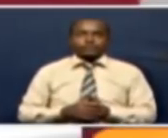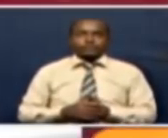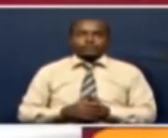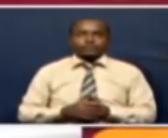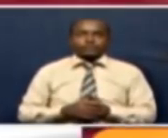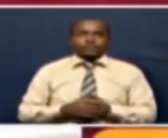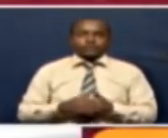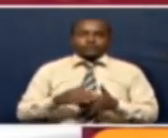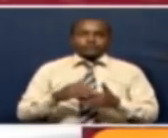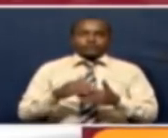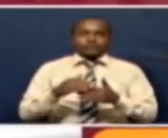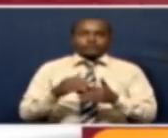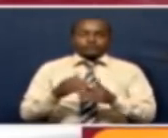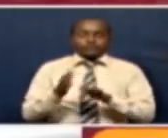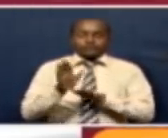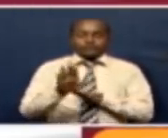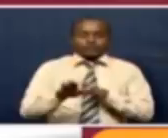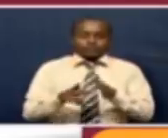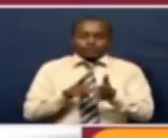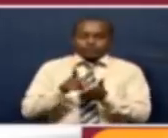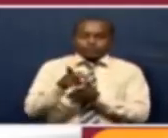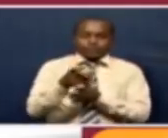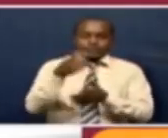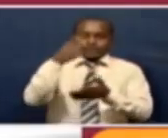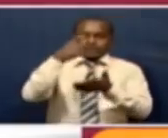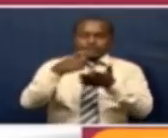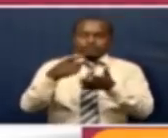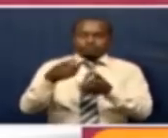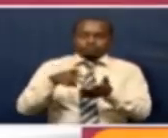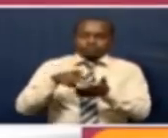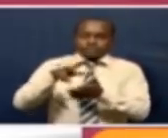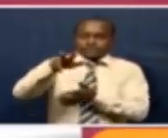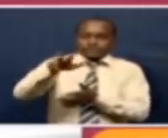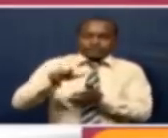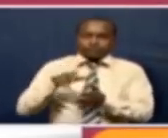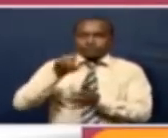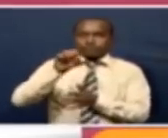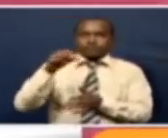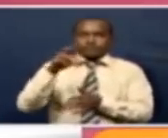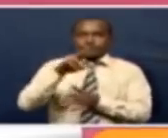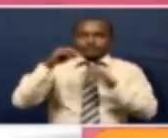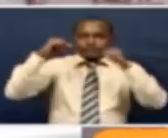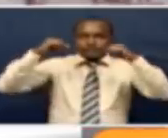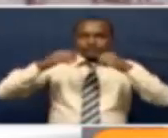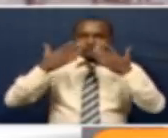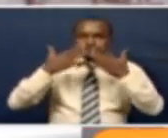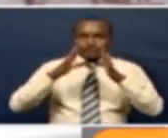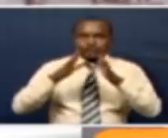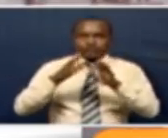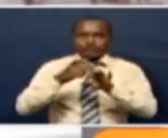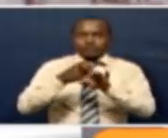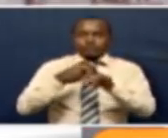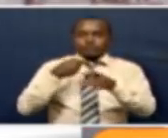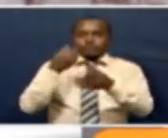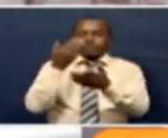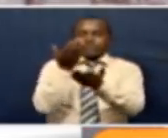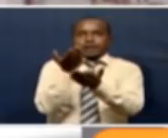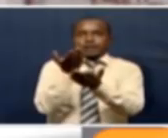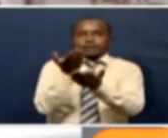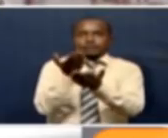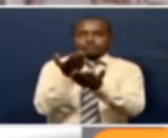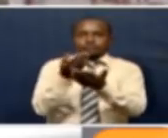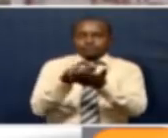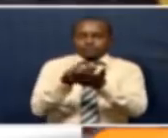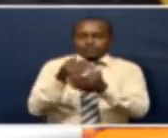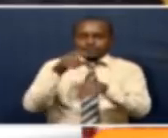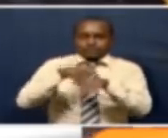Hatua ya kuongeza nauli ya SGR iliafikiwa na serikali baada ya kumalizika kwa kipindi cha kupendekeza huduma hiyo.